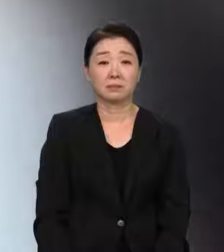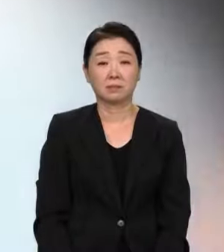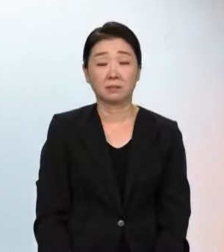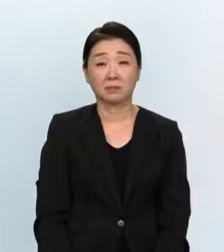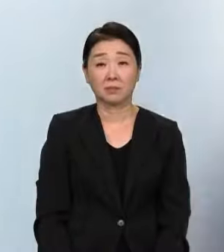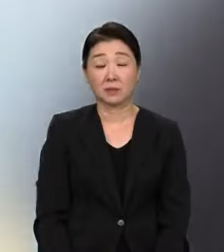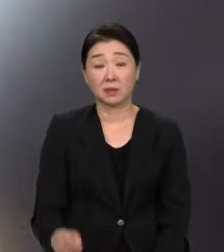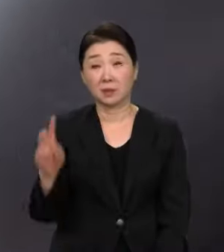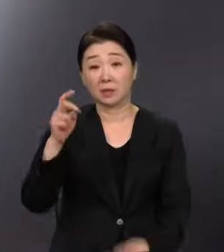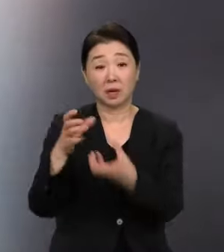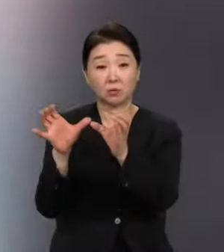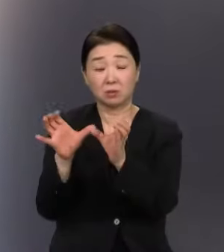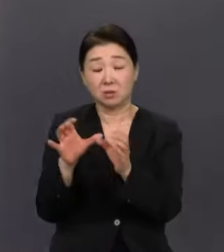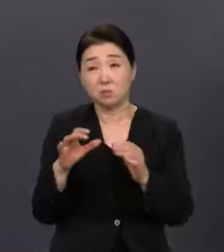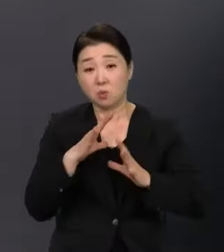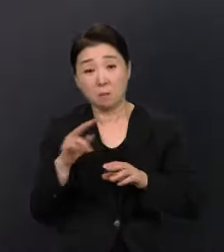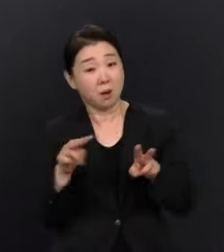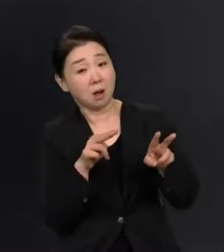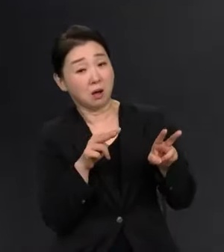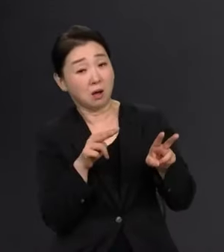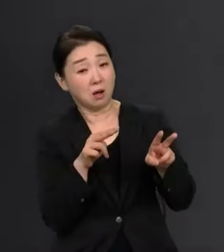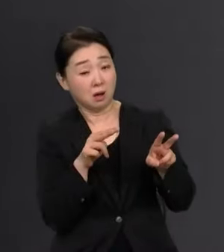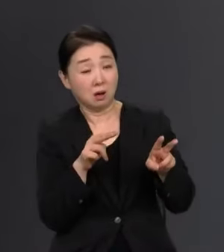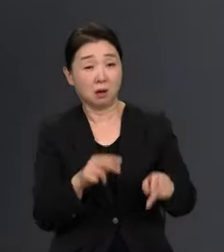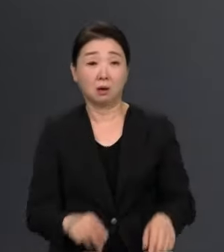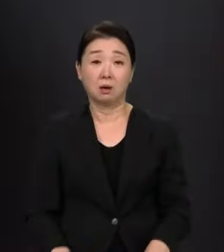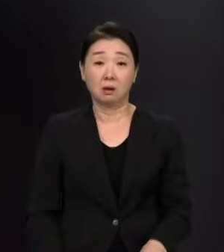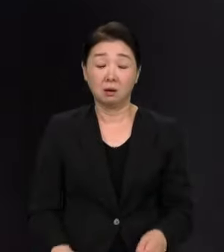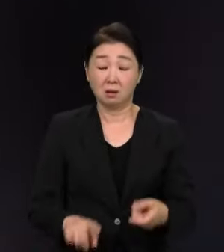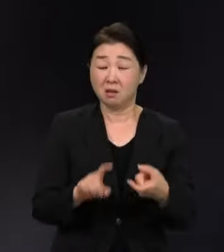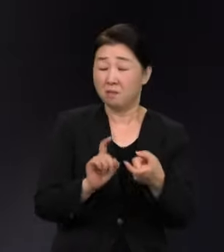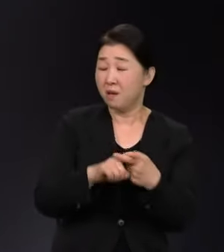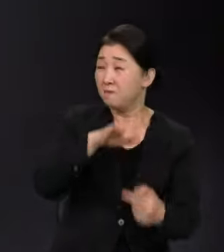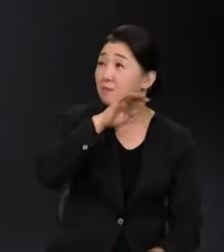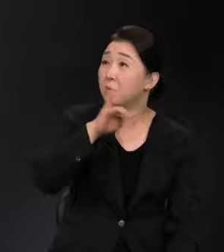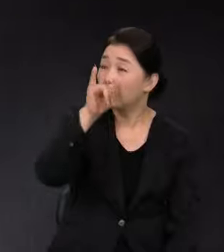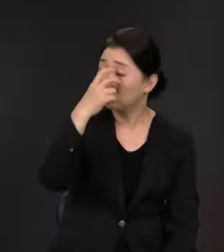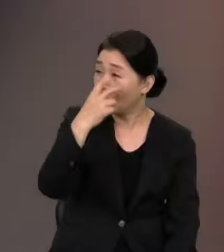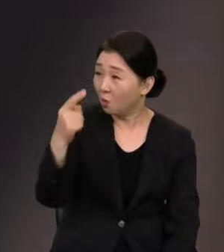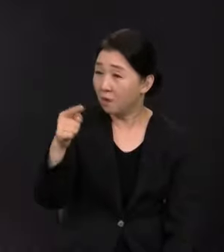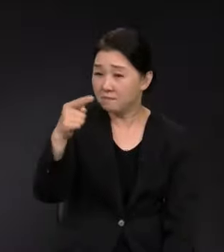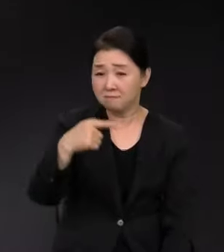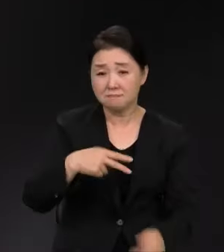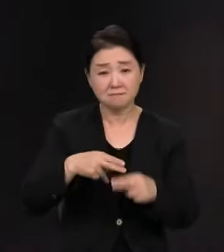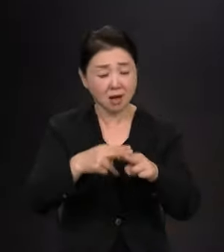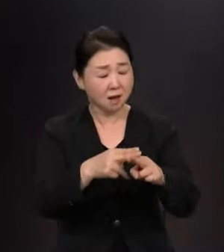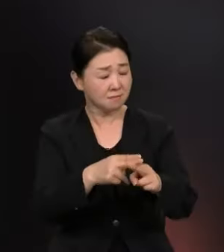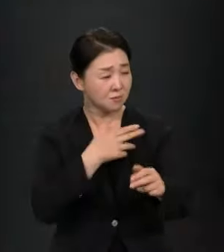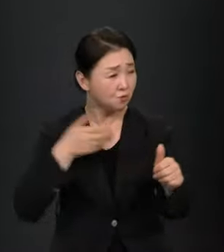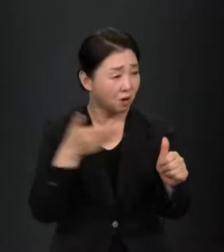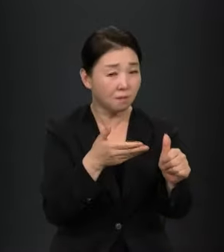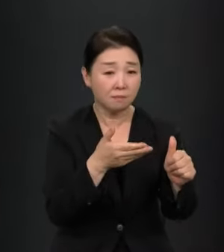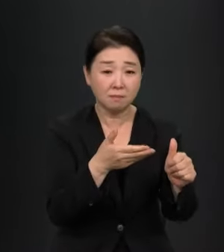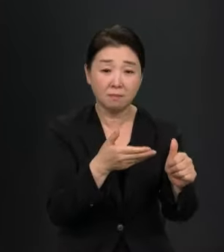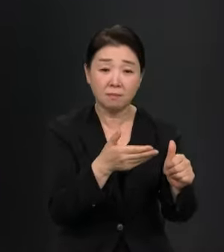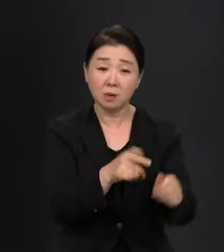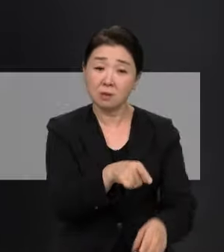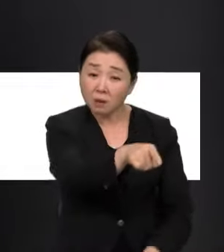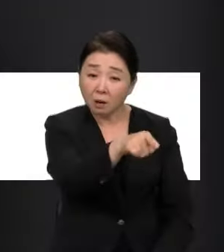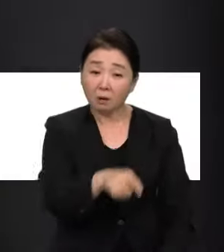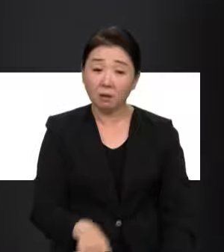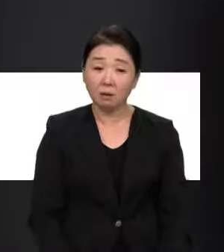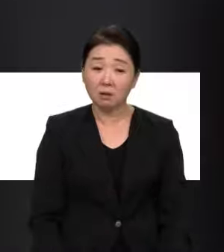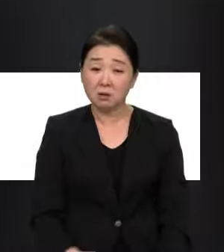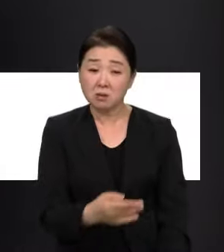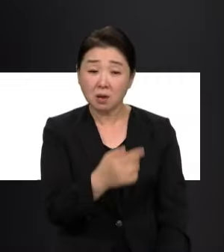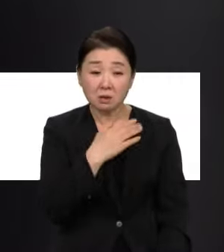아이돌 멤버도 놀란 듯 뒤돌아봅니다. 팬이 항의하자 경호원은 더 강하게 위협했습니다.